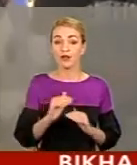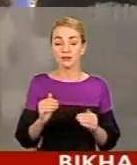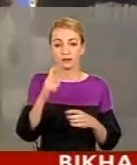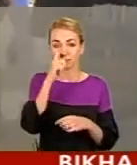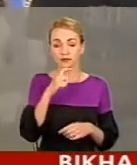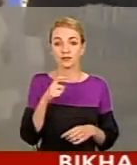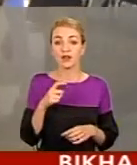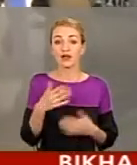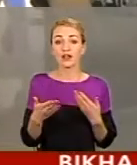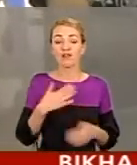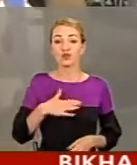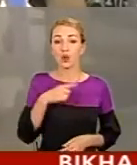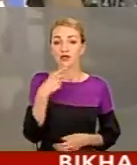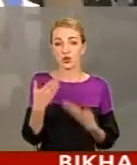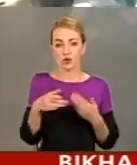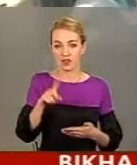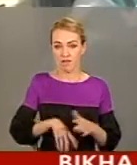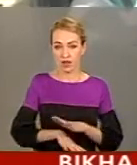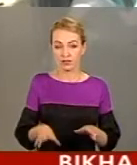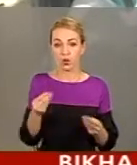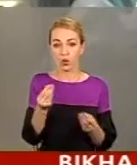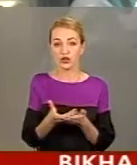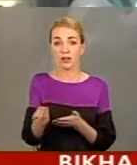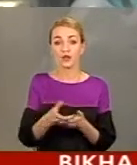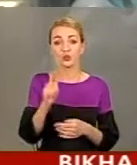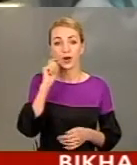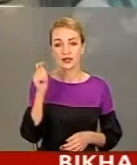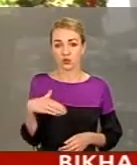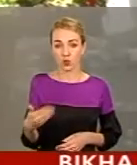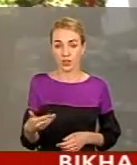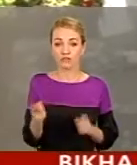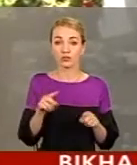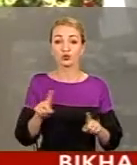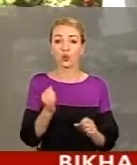казати, якщо не впевнені. Гроші за її проживання в готелі платить українська сторона. Втім,